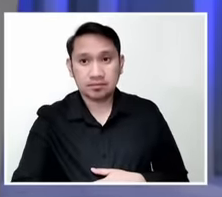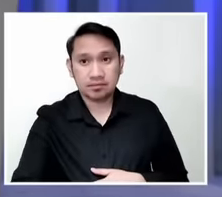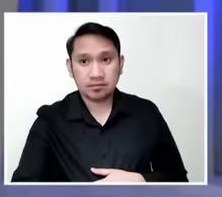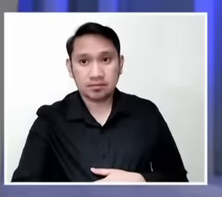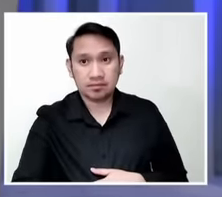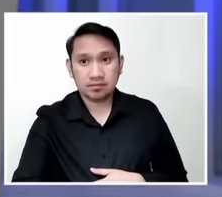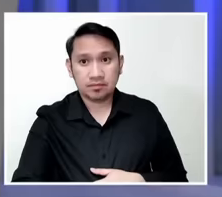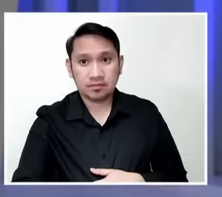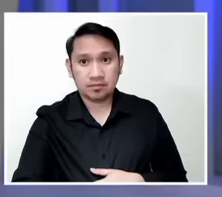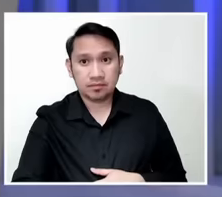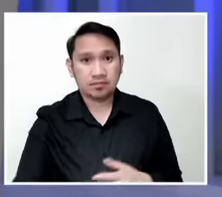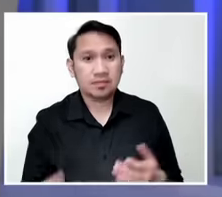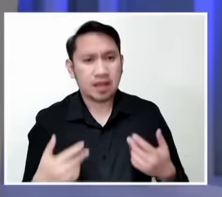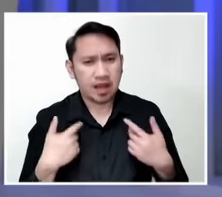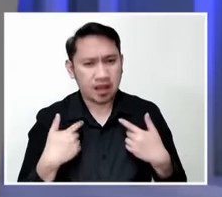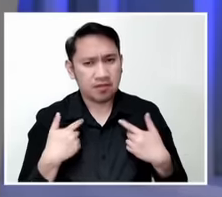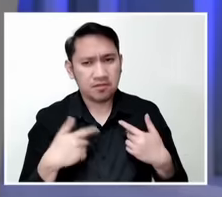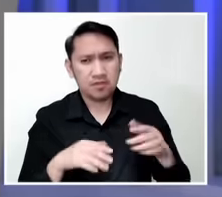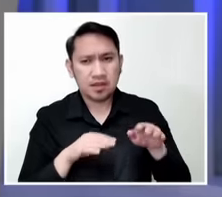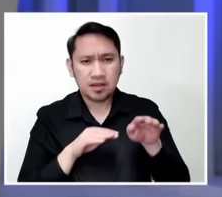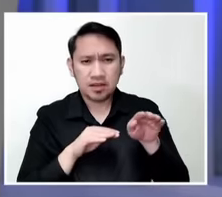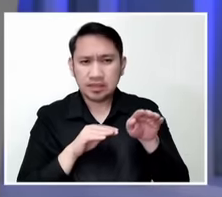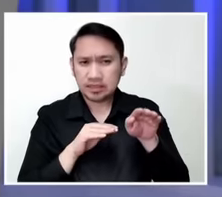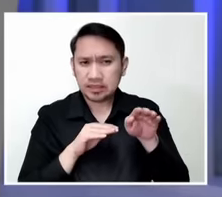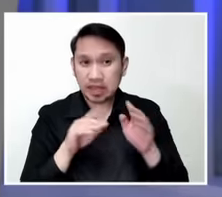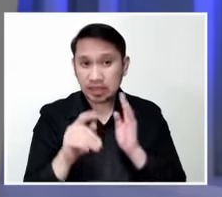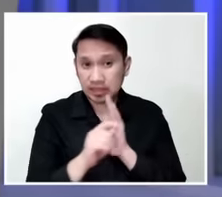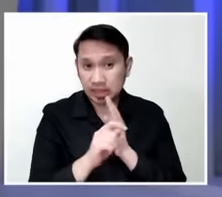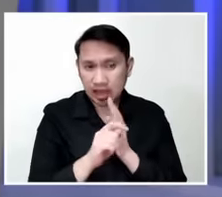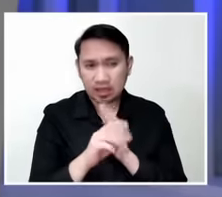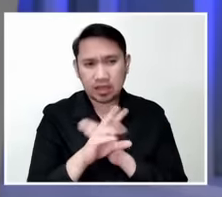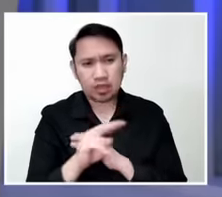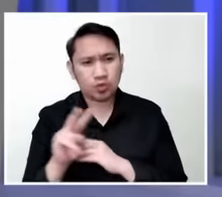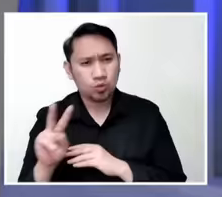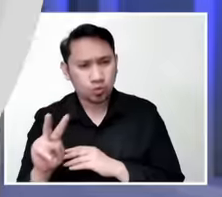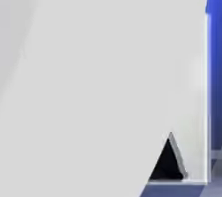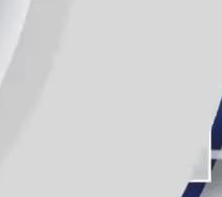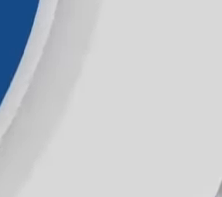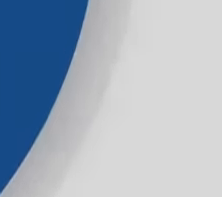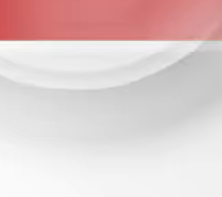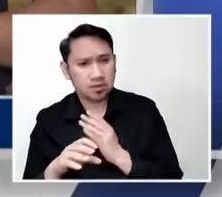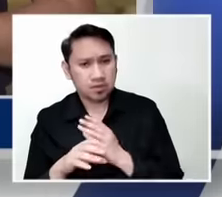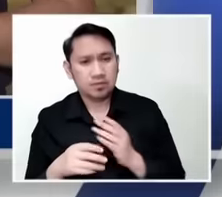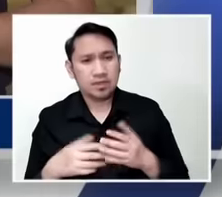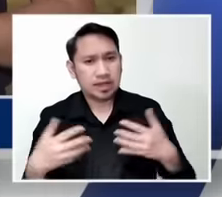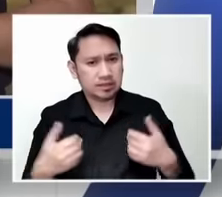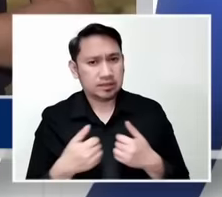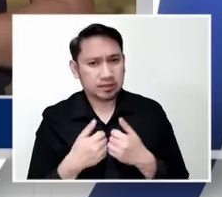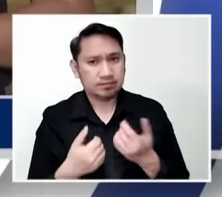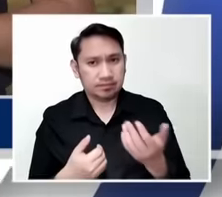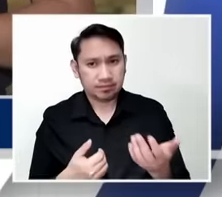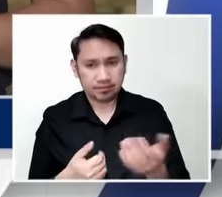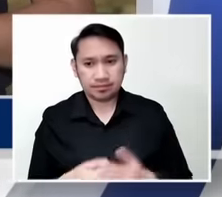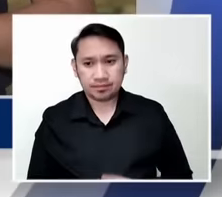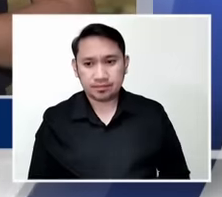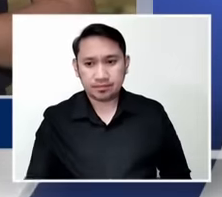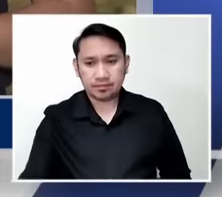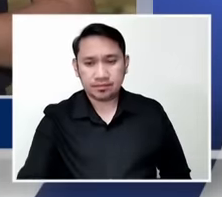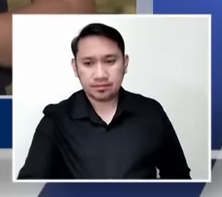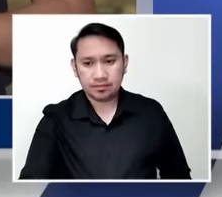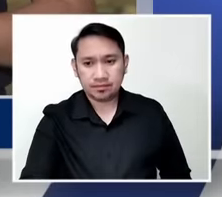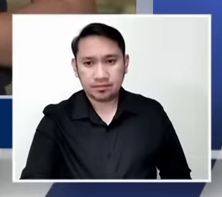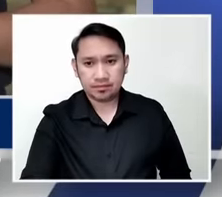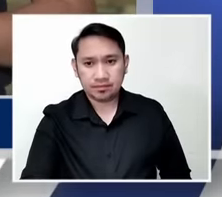sa pagitan ng truck at dalawang sasakyan. At live mula Quezon City, nagpapatrol Johnson